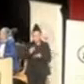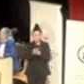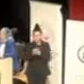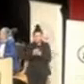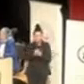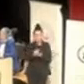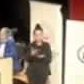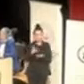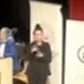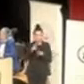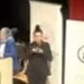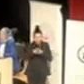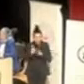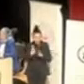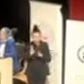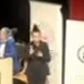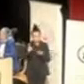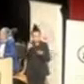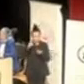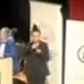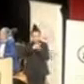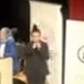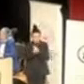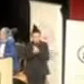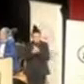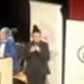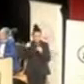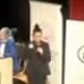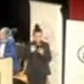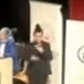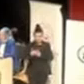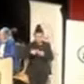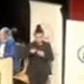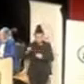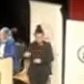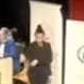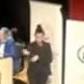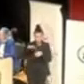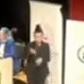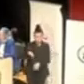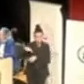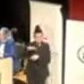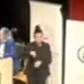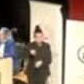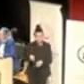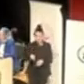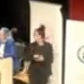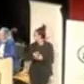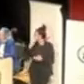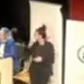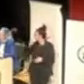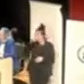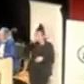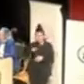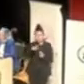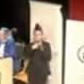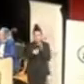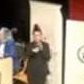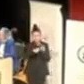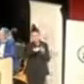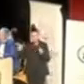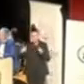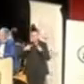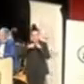ülkemizdeki basılı elektronik bilgi kaynaklarının gerekli meseleler aktarılmaktadır. Bu bağlamda 2028 tarihinden itibaren E-DES üzerinde elektronik